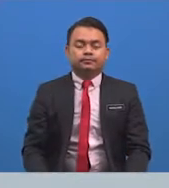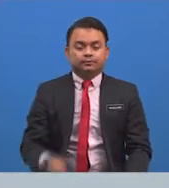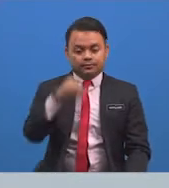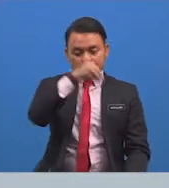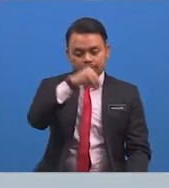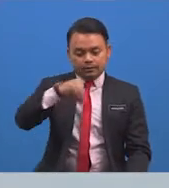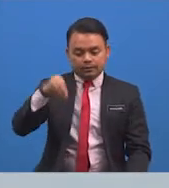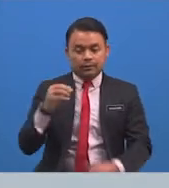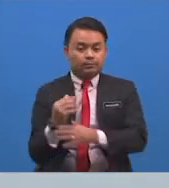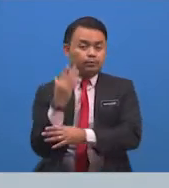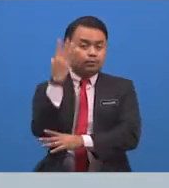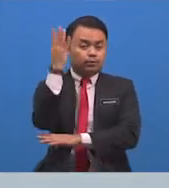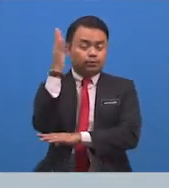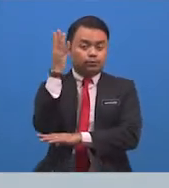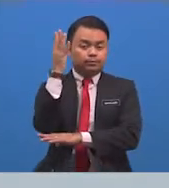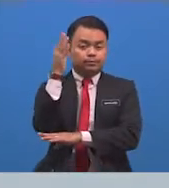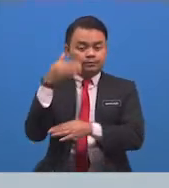menanam pokok di sekitar rumah,